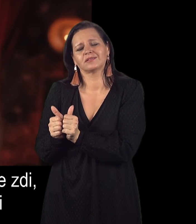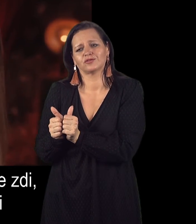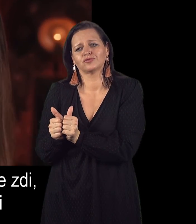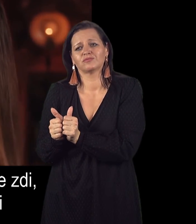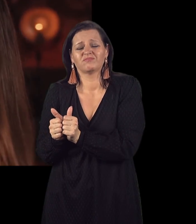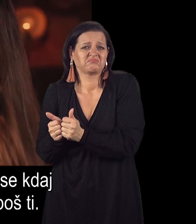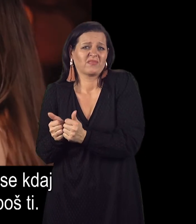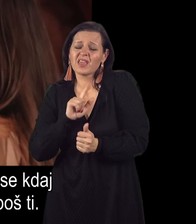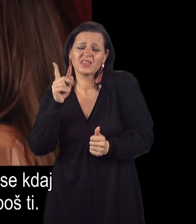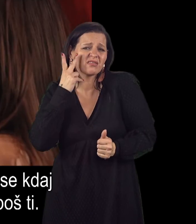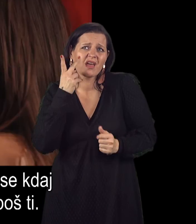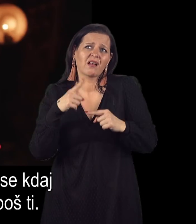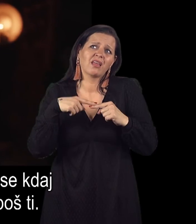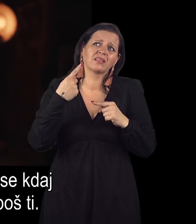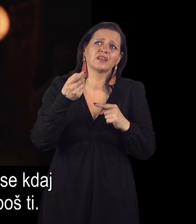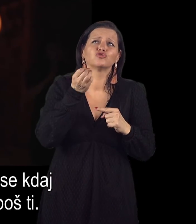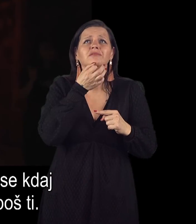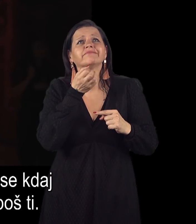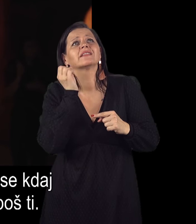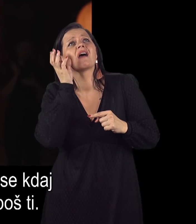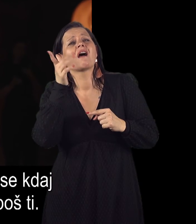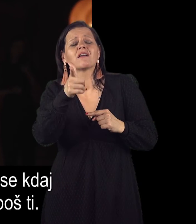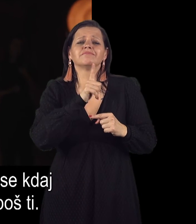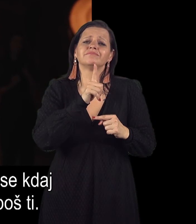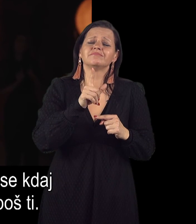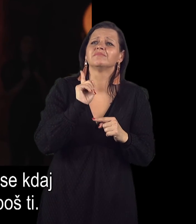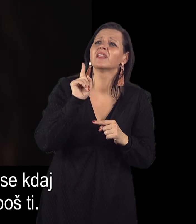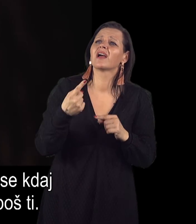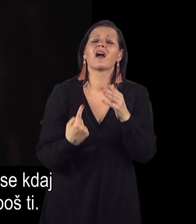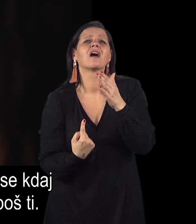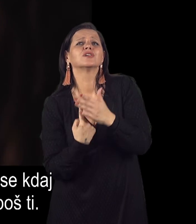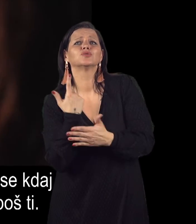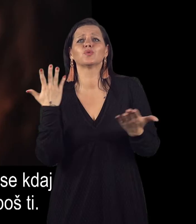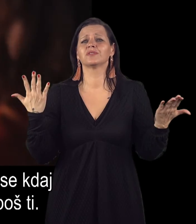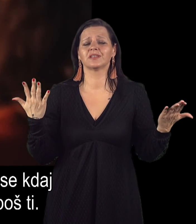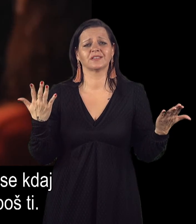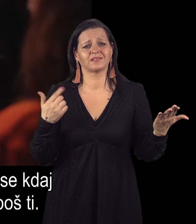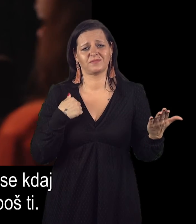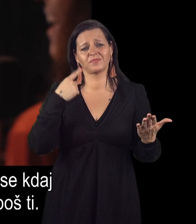stoji, in ne glede kaj med nama se kdaj